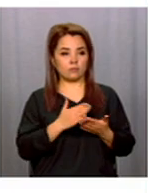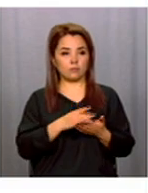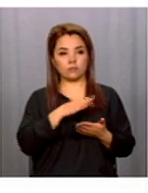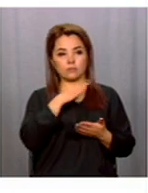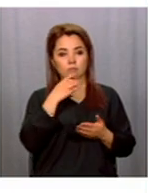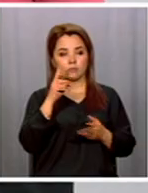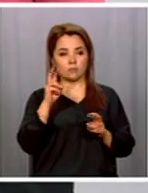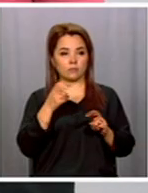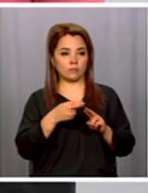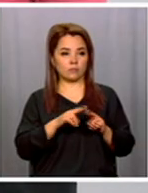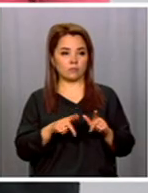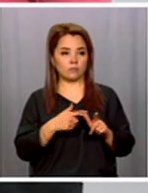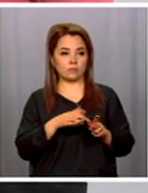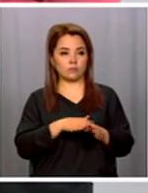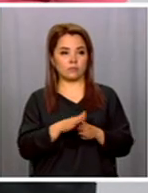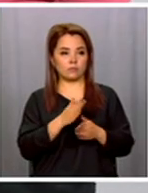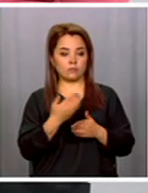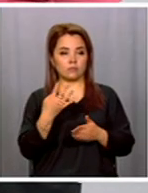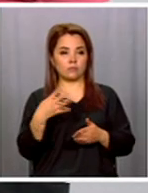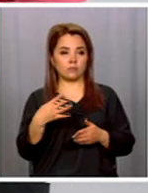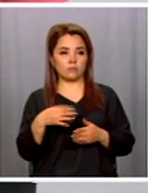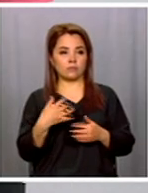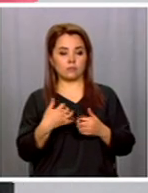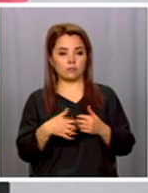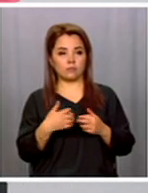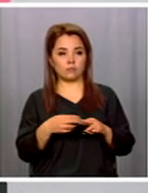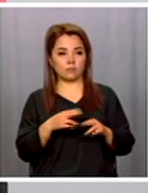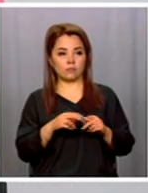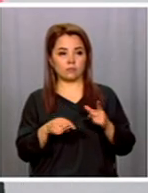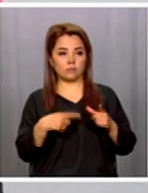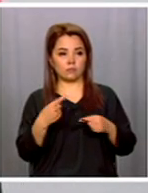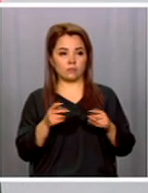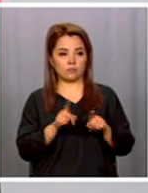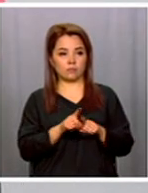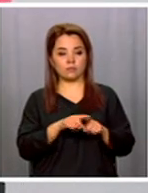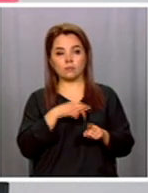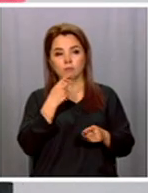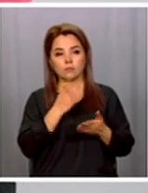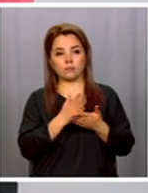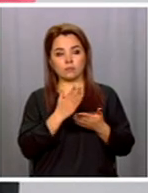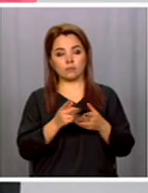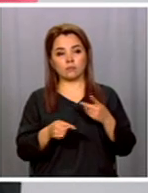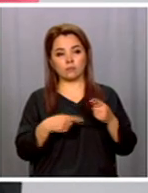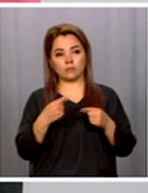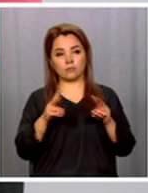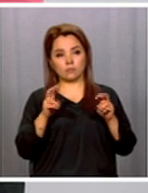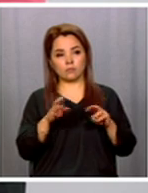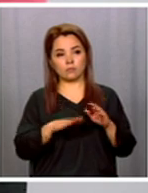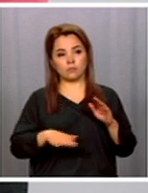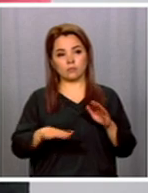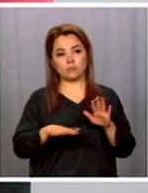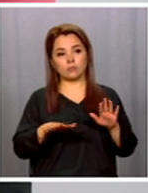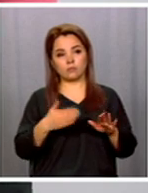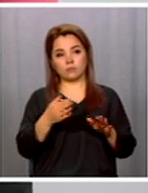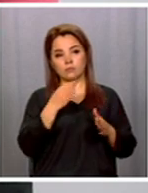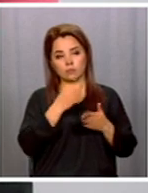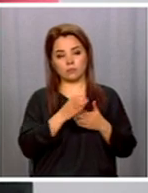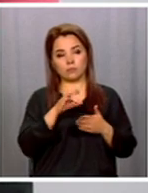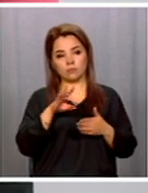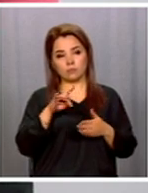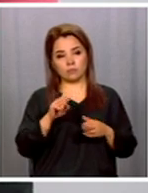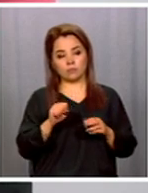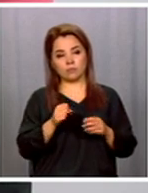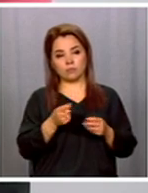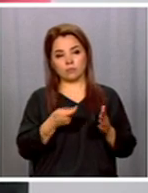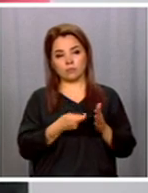қызметін атқарады. 40 жапырақтардың балалар, жапырақтарын көріп отырсыздар. Жапырақтарының астыңғы жағында споралар